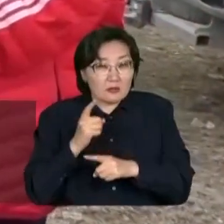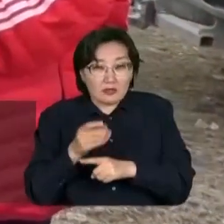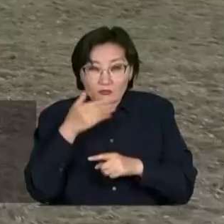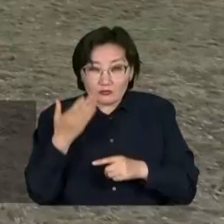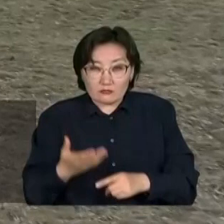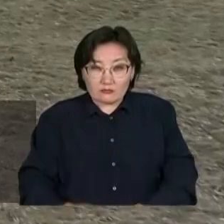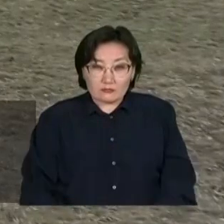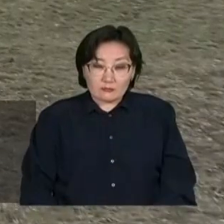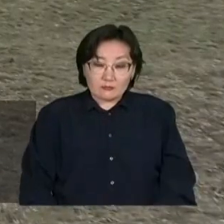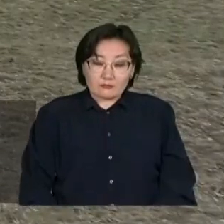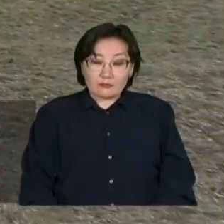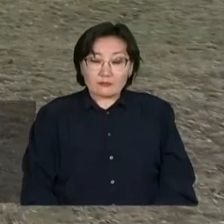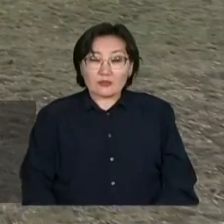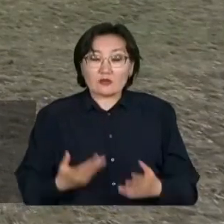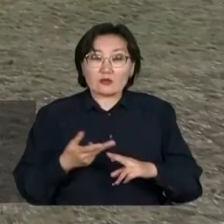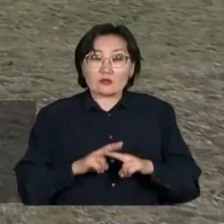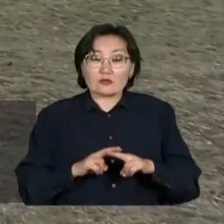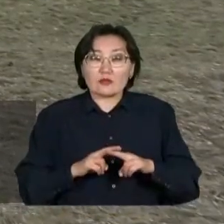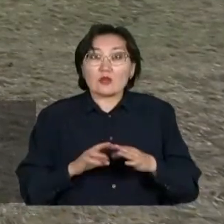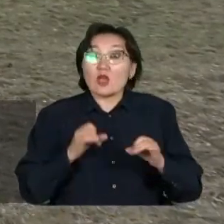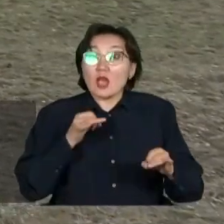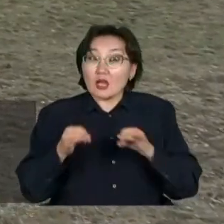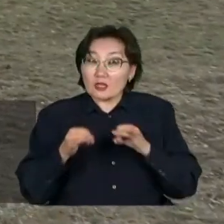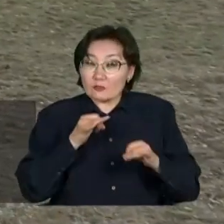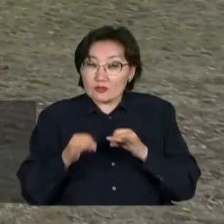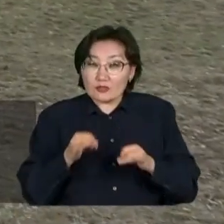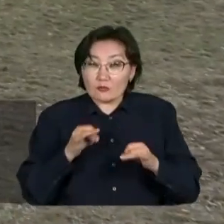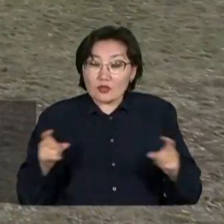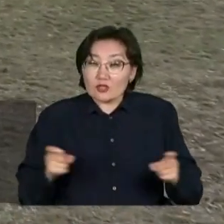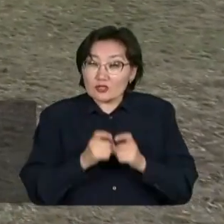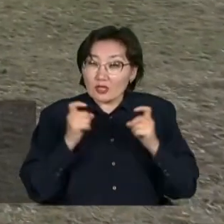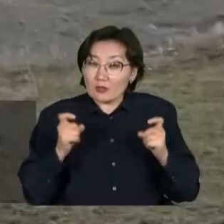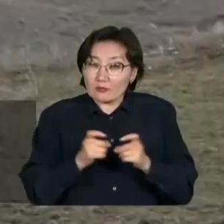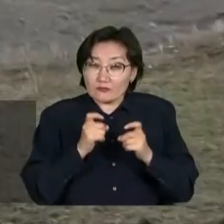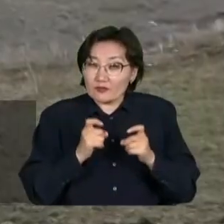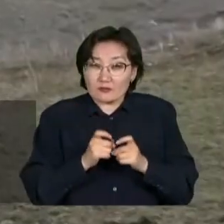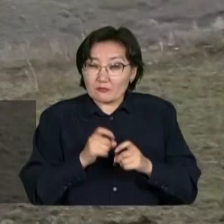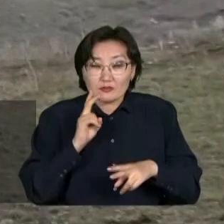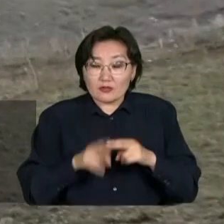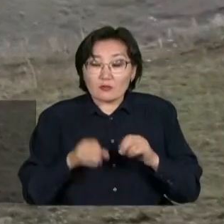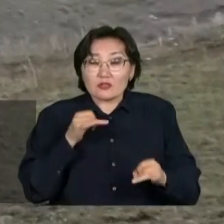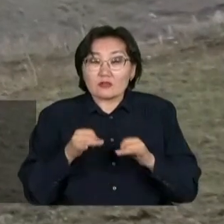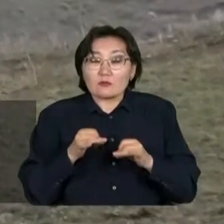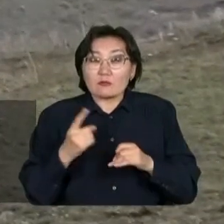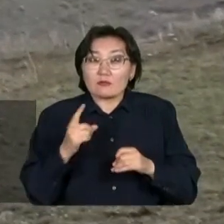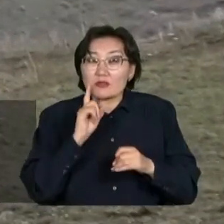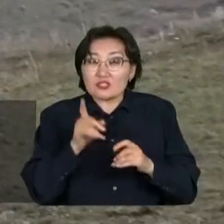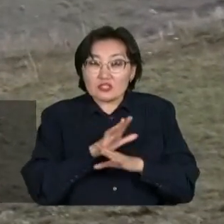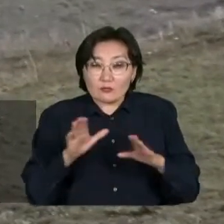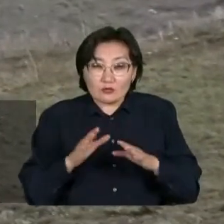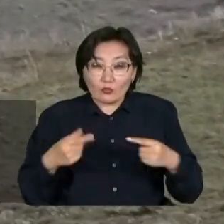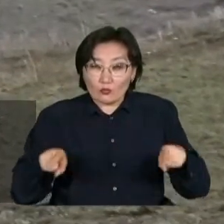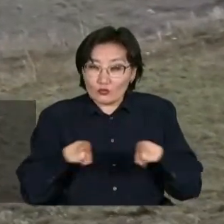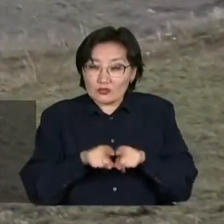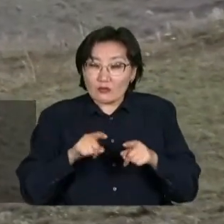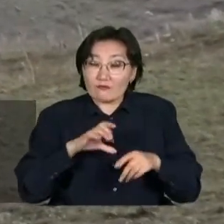болмапты. Мына әңгіме әлі ұзарып жатыр. Мына әлі бұл доғаратын бір тоқтау керек. Әңгімені уже жаңа бірінші жыл емес бұл жер. Болып жатқан әңгіме